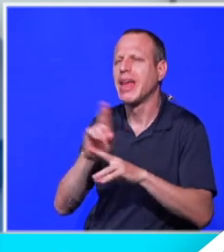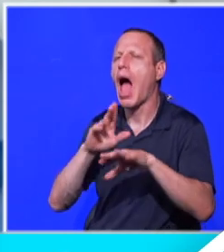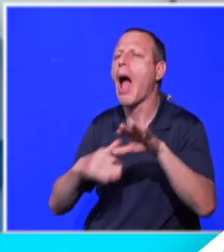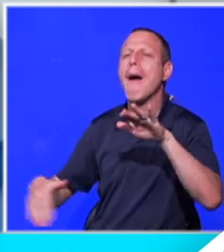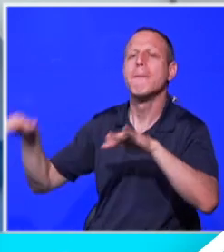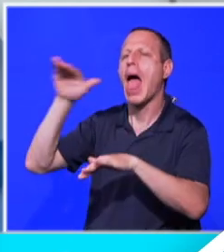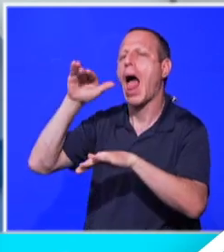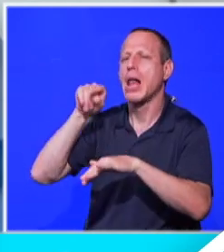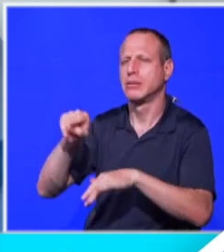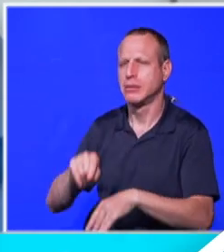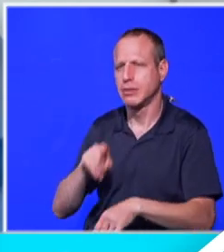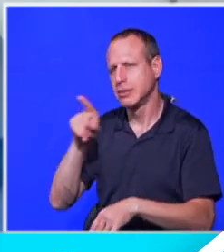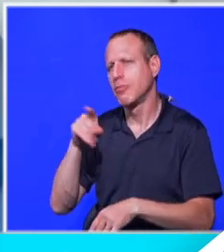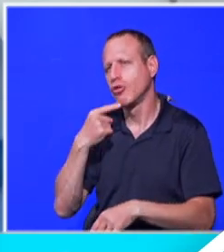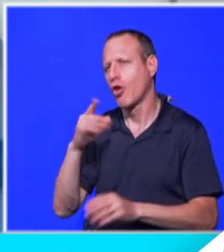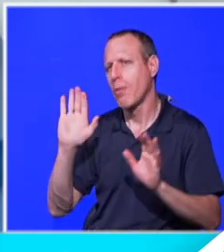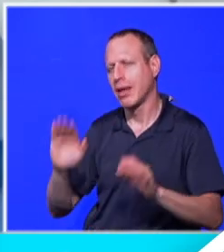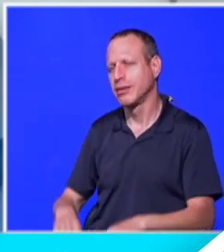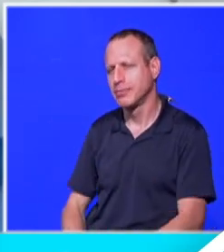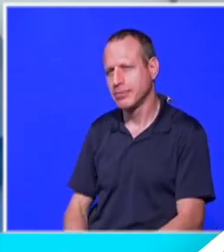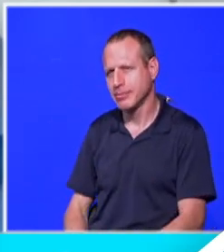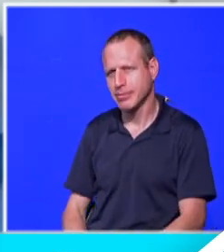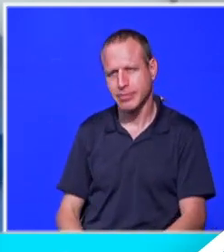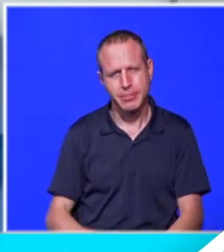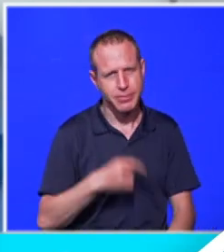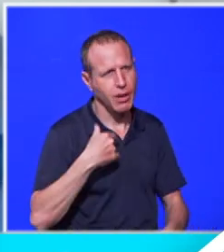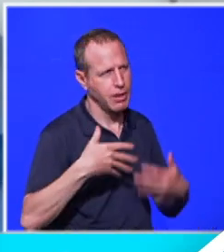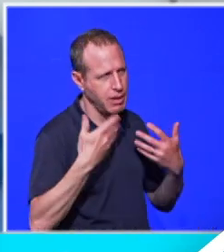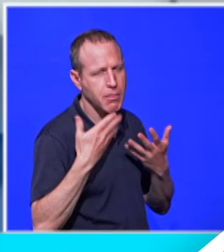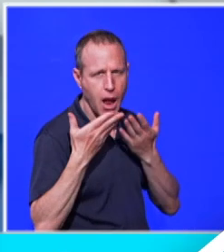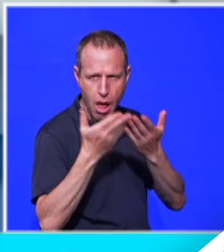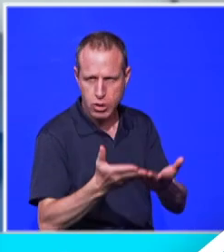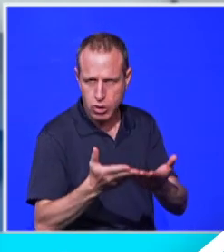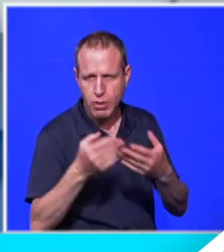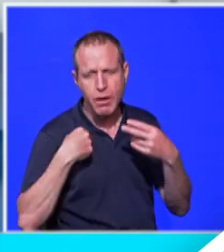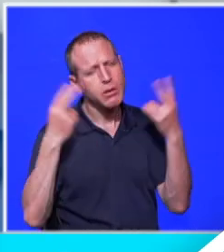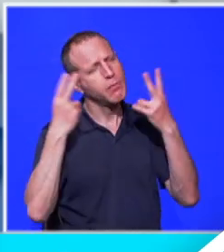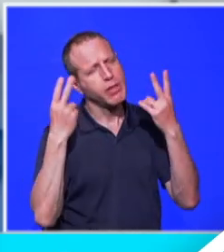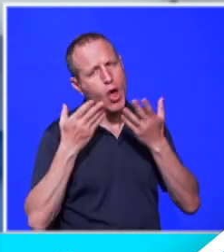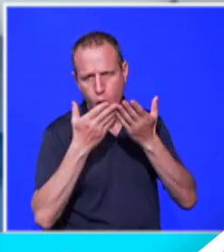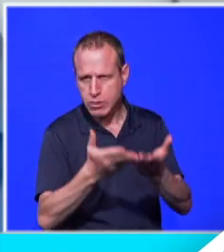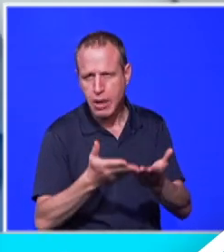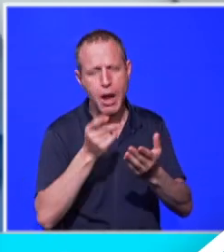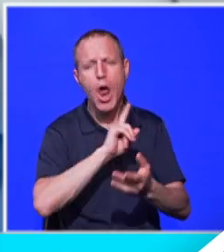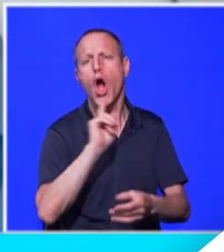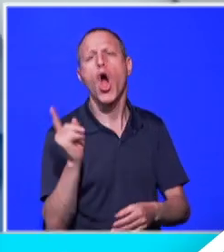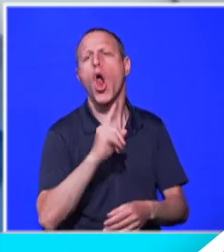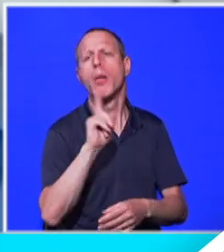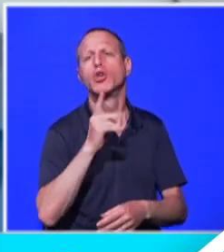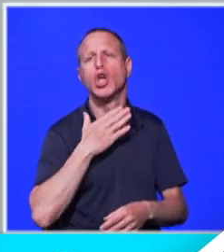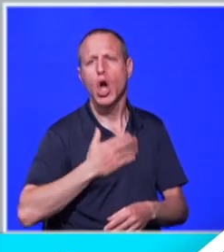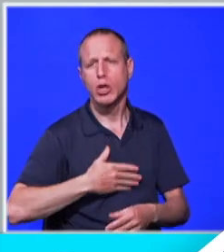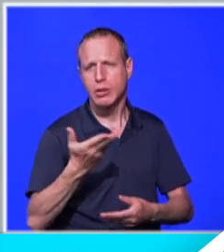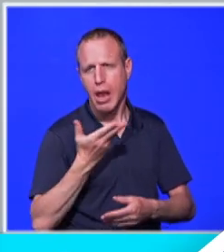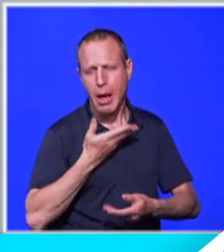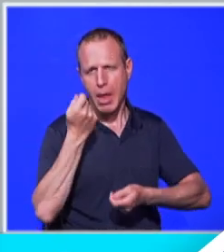זה. זה מה שאתה אומר. אבל אני אשמח לעזור, ואני בוודאי עוזר, לכל מי שרוצה לקדם